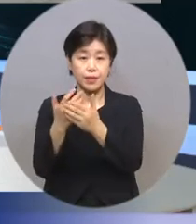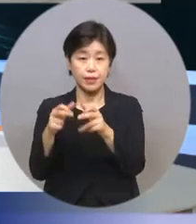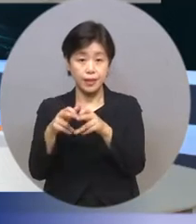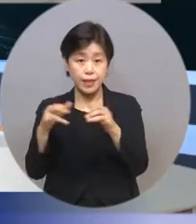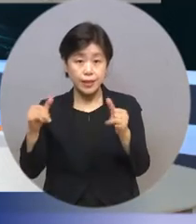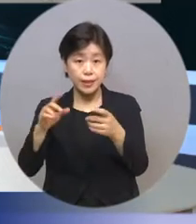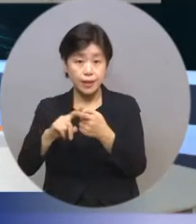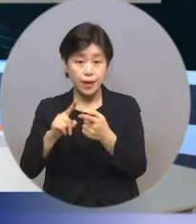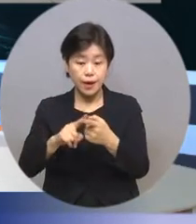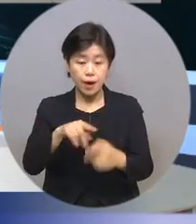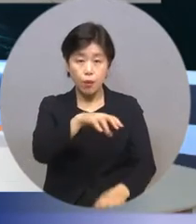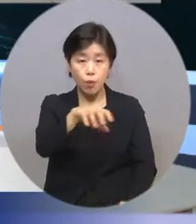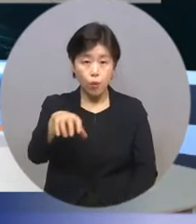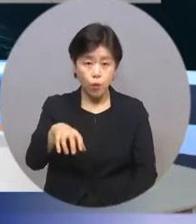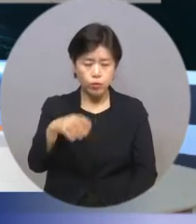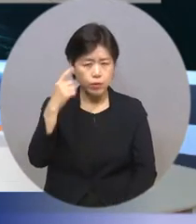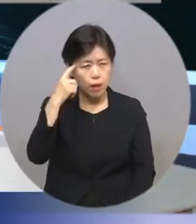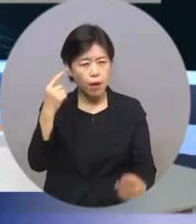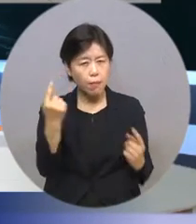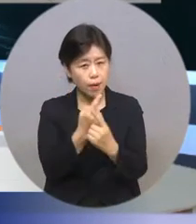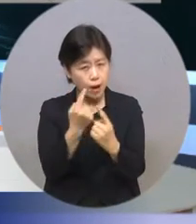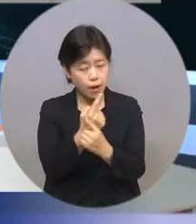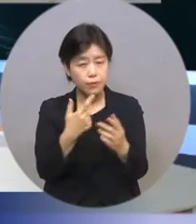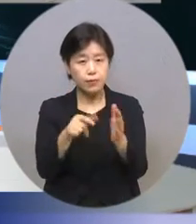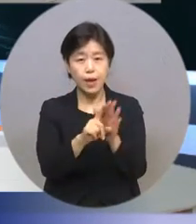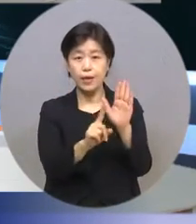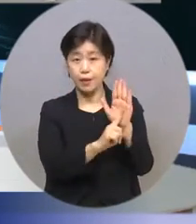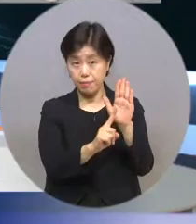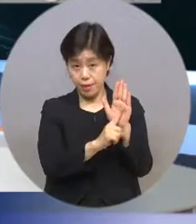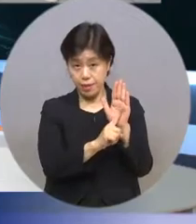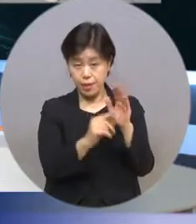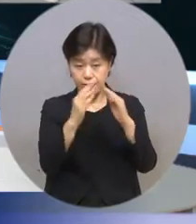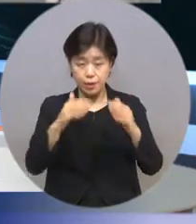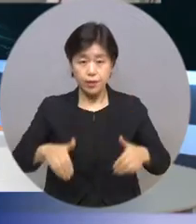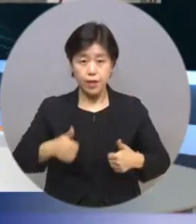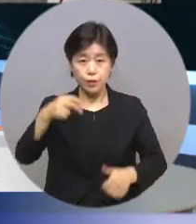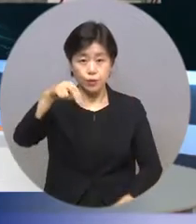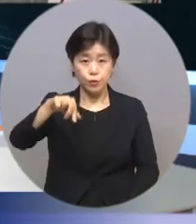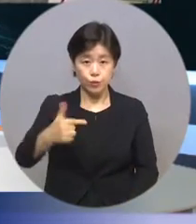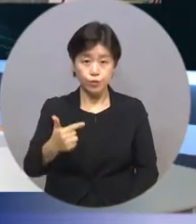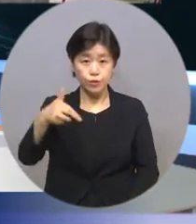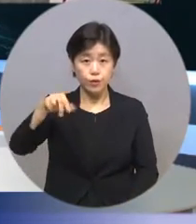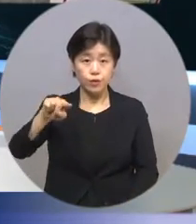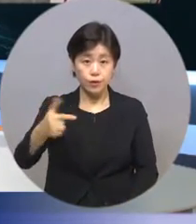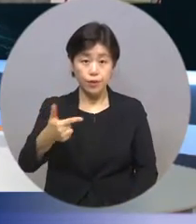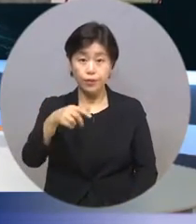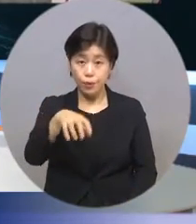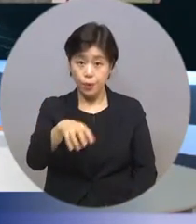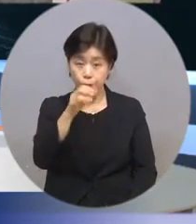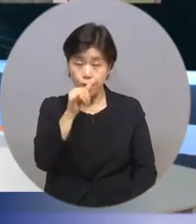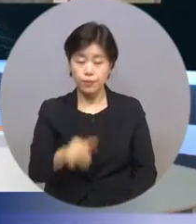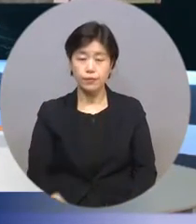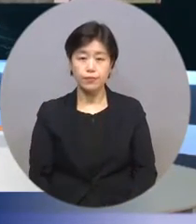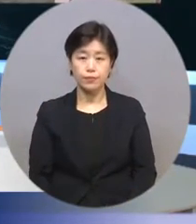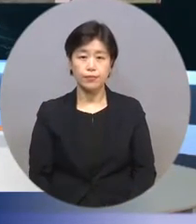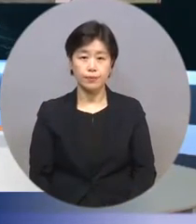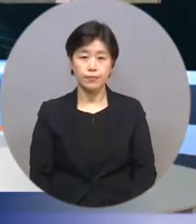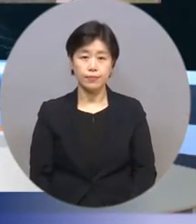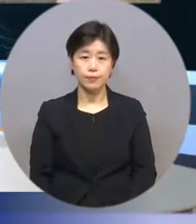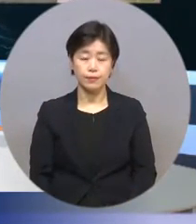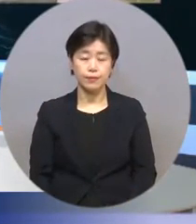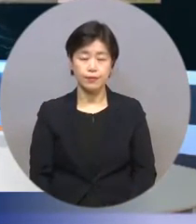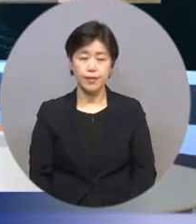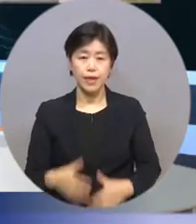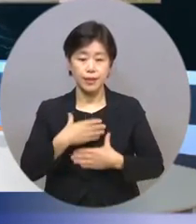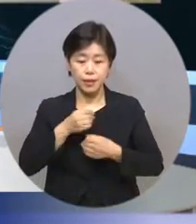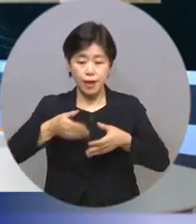발달장애인에 대한 지역사회 인식 개선을 위한 캠페인이 전남 순천에서 진행됐습니다. 발달장애인 친화거리인